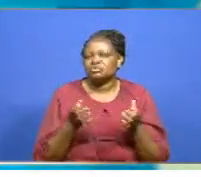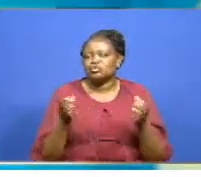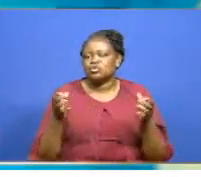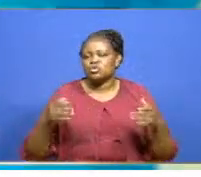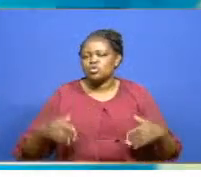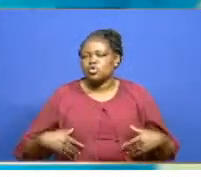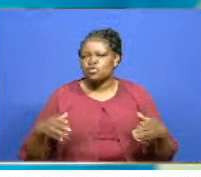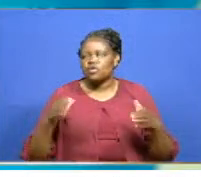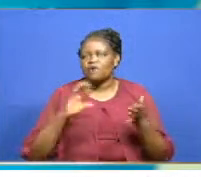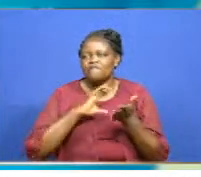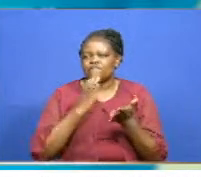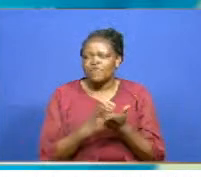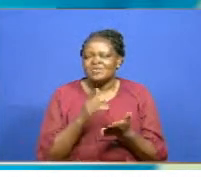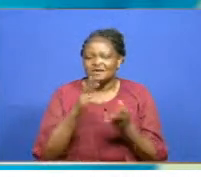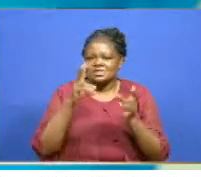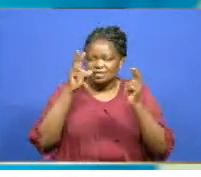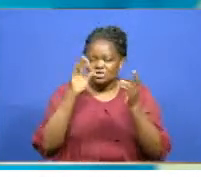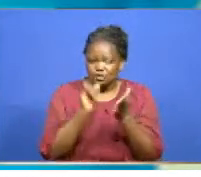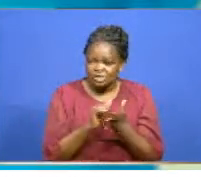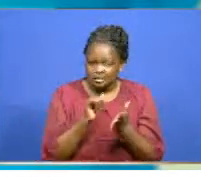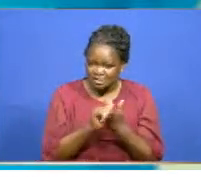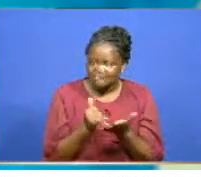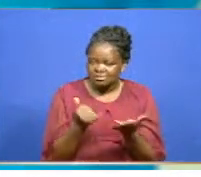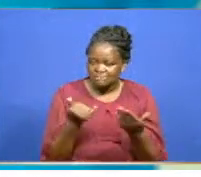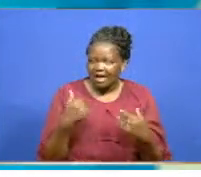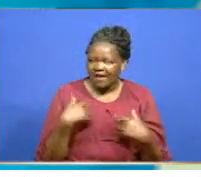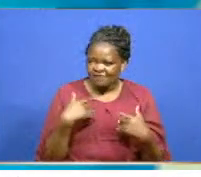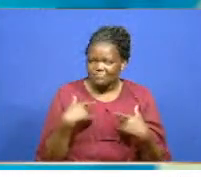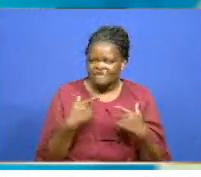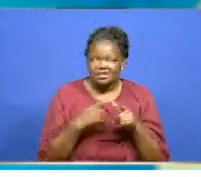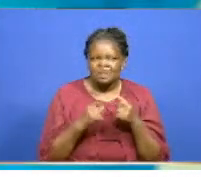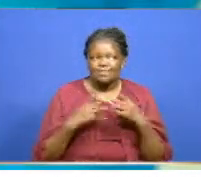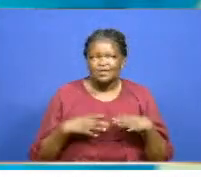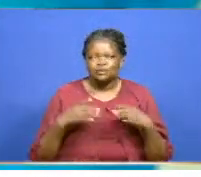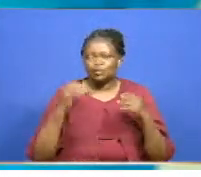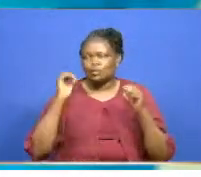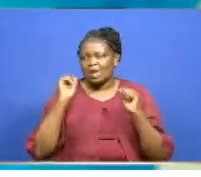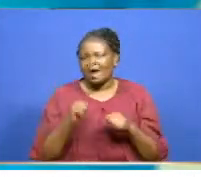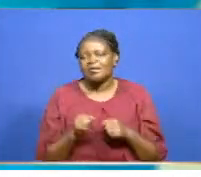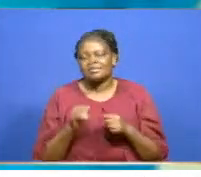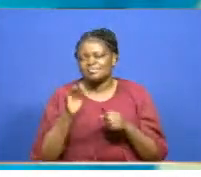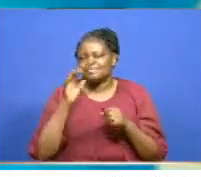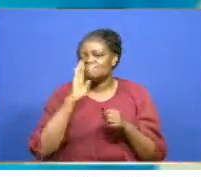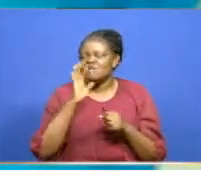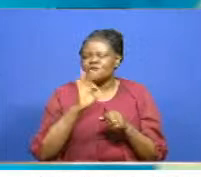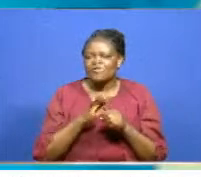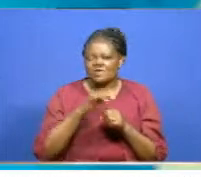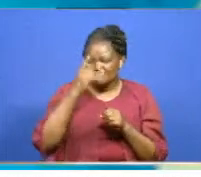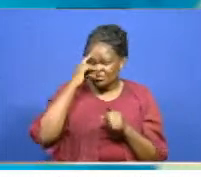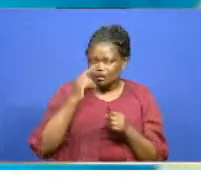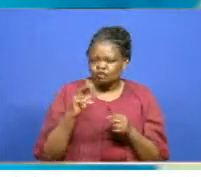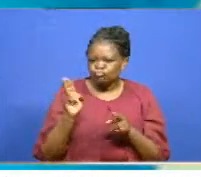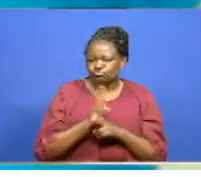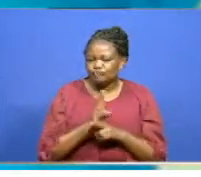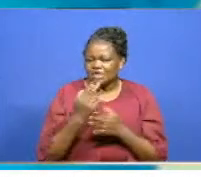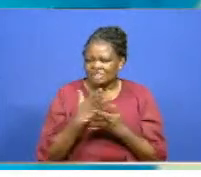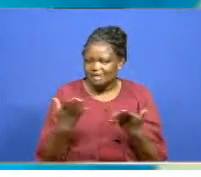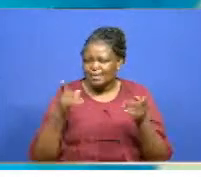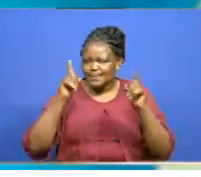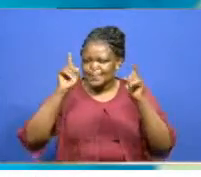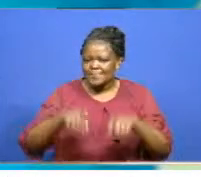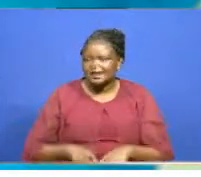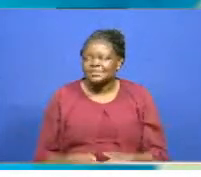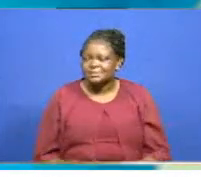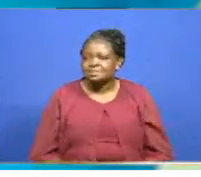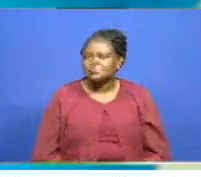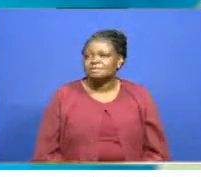wamama. So hayo ndiyo masuala ambayo yako kwa debe, na mtu ambaye anachaguliwa ili kuweza kuoversee hiyo maneno lazima